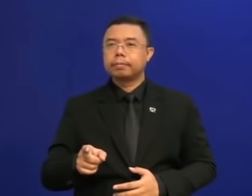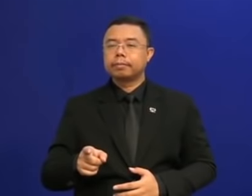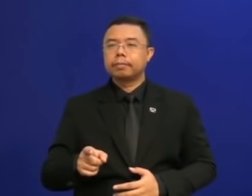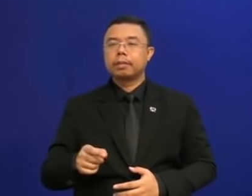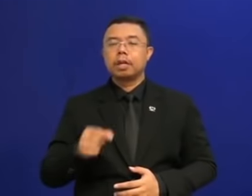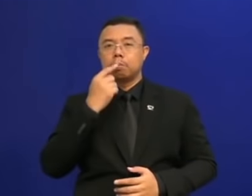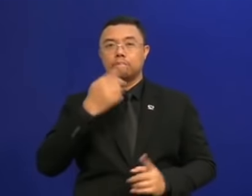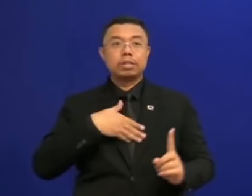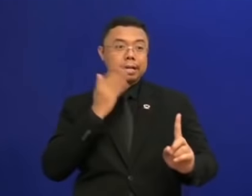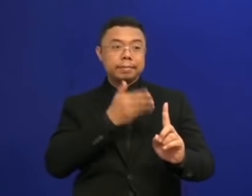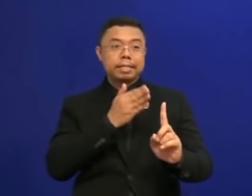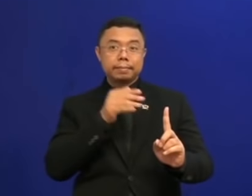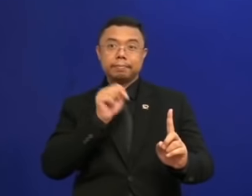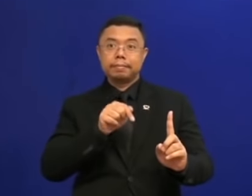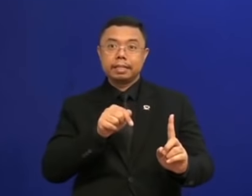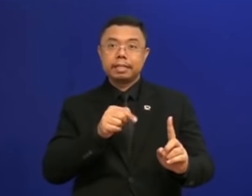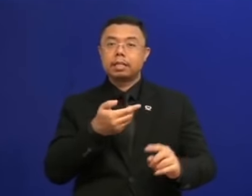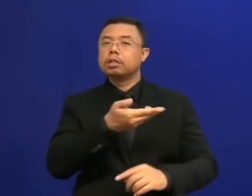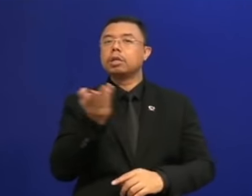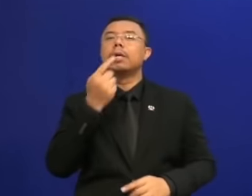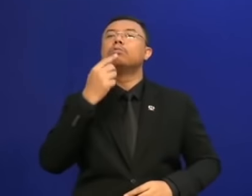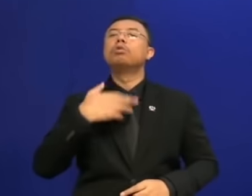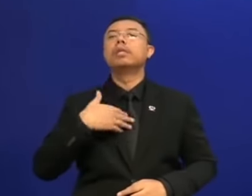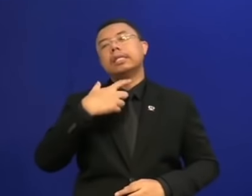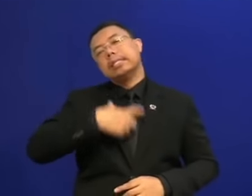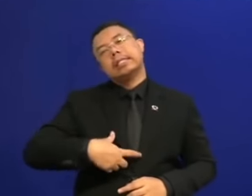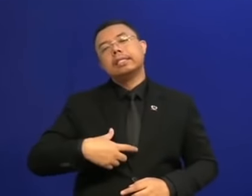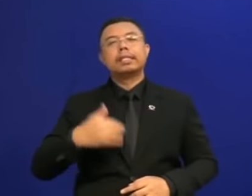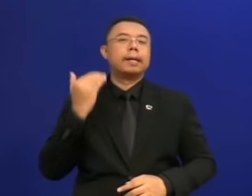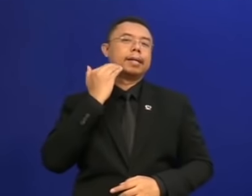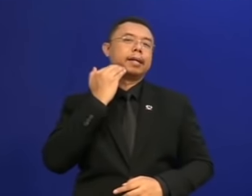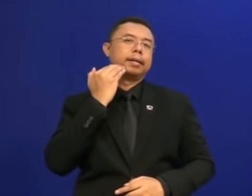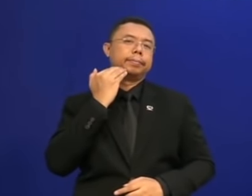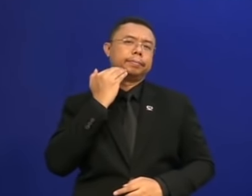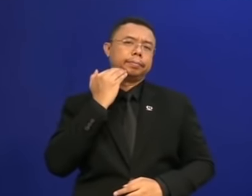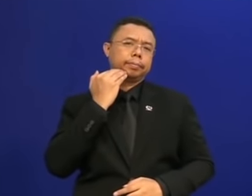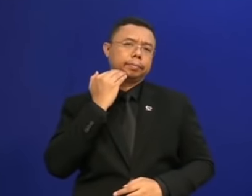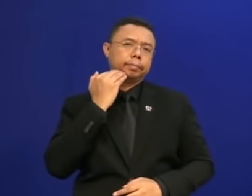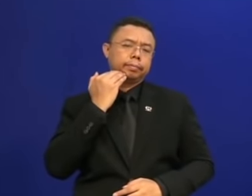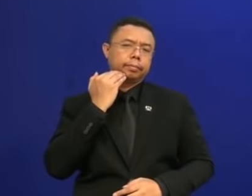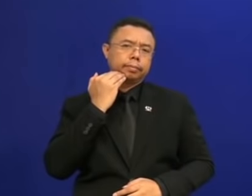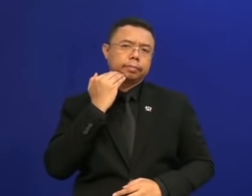Dengan prinsip ini, saudara memiliki sikap berjaga-jaga.